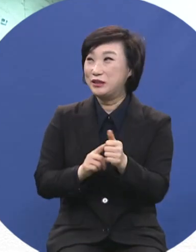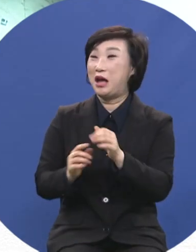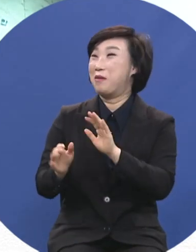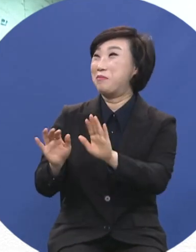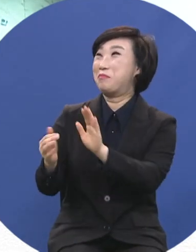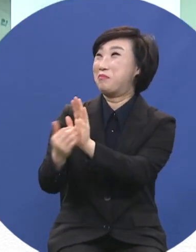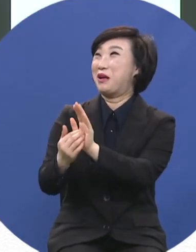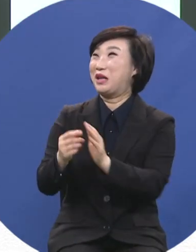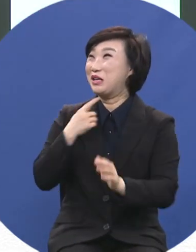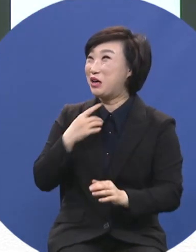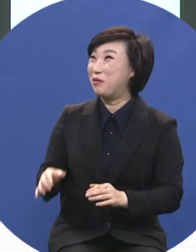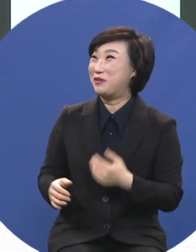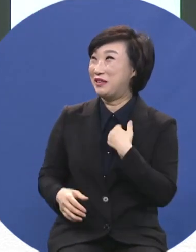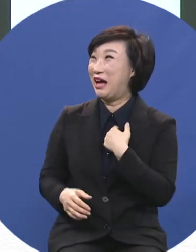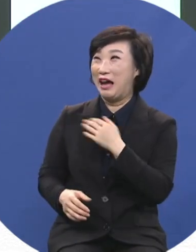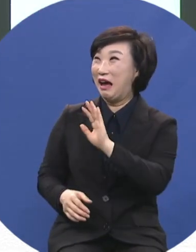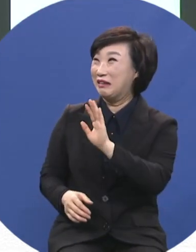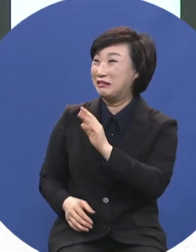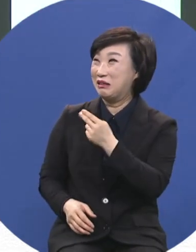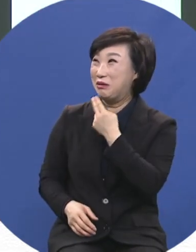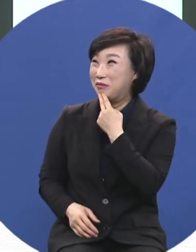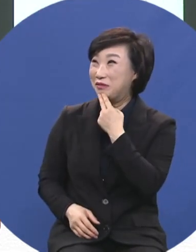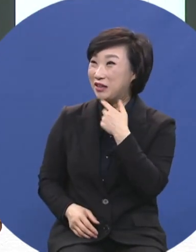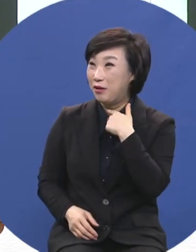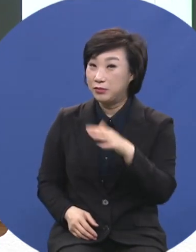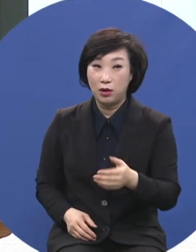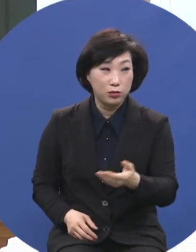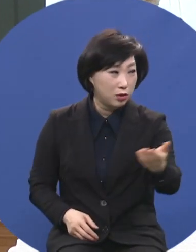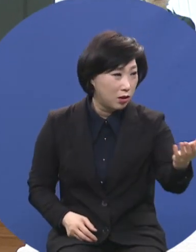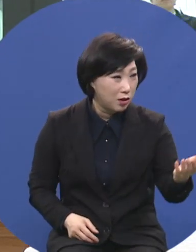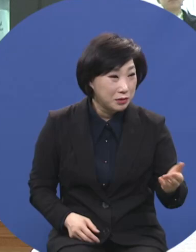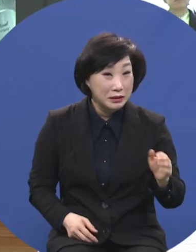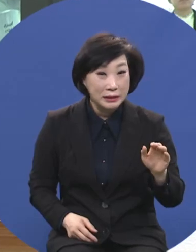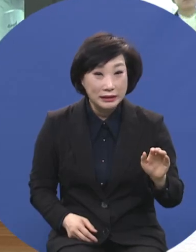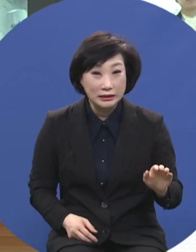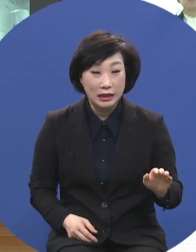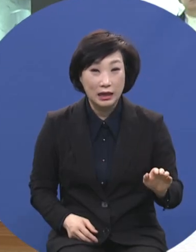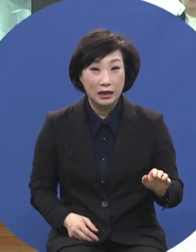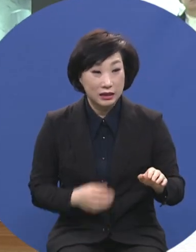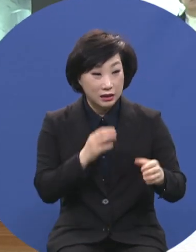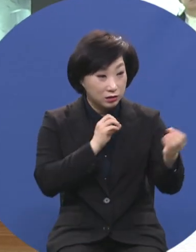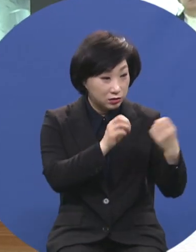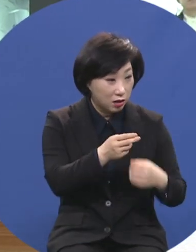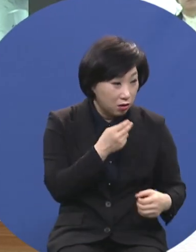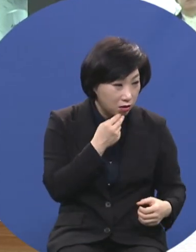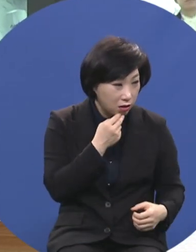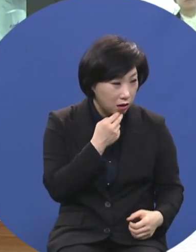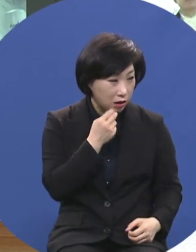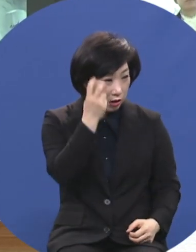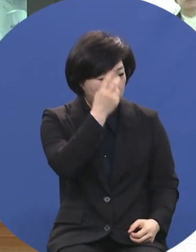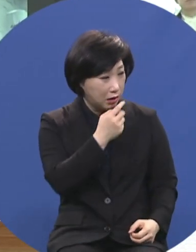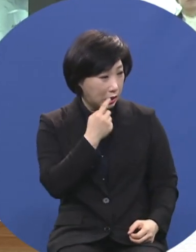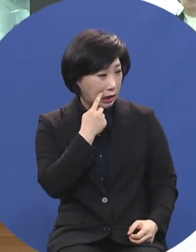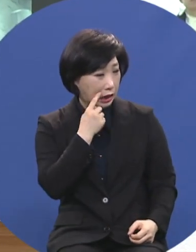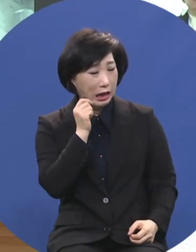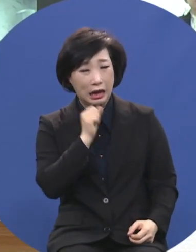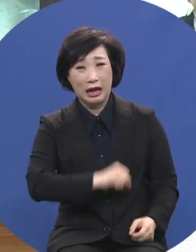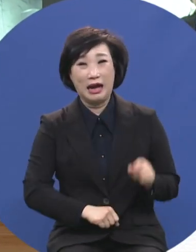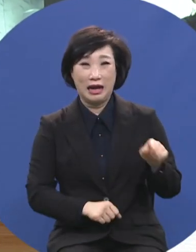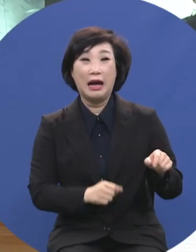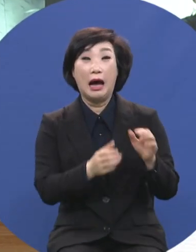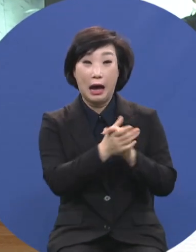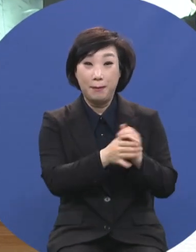배타한 적이 없는데요. 그런데 여러분에게 안 이루어지는 것을 보면 예,